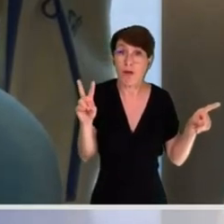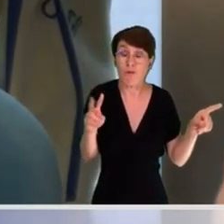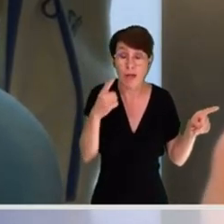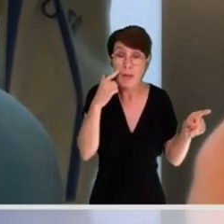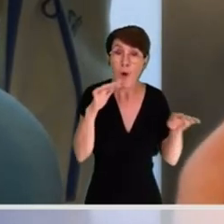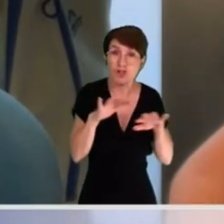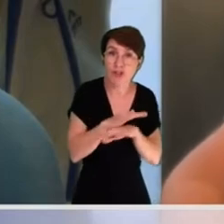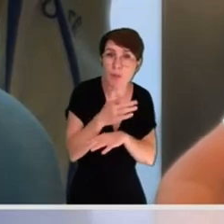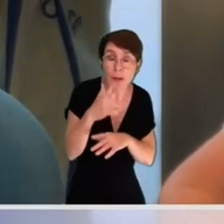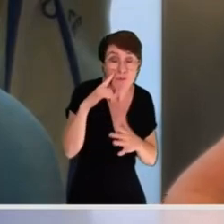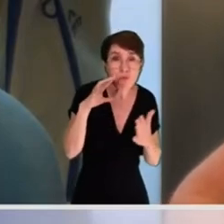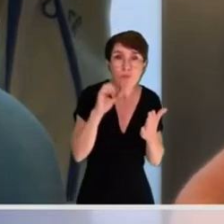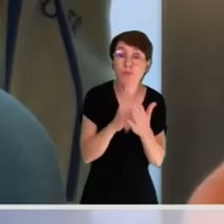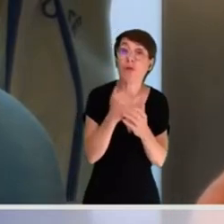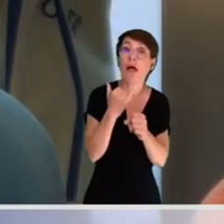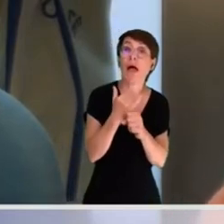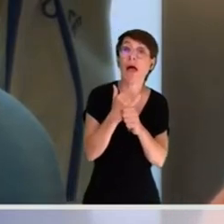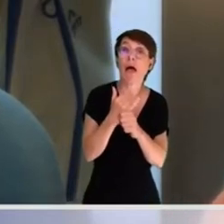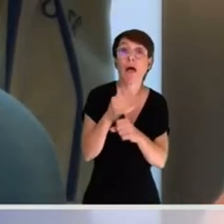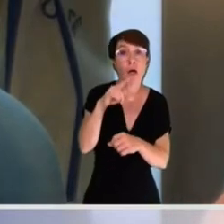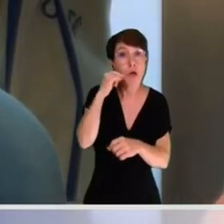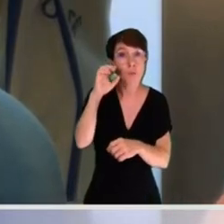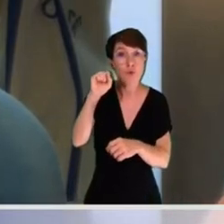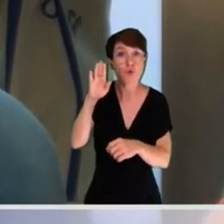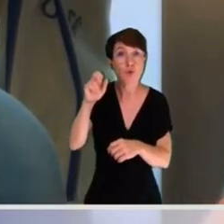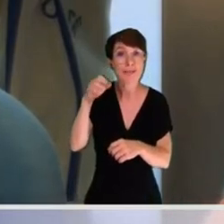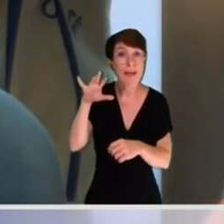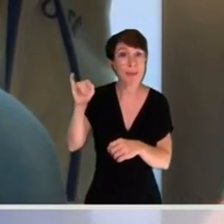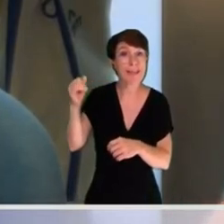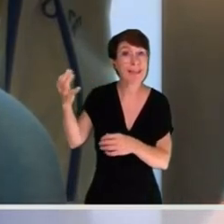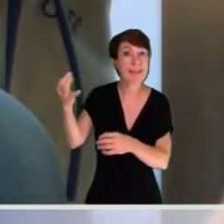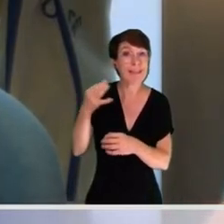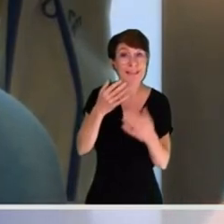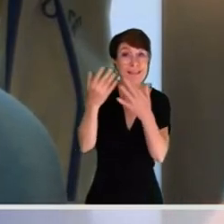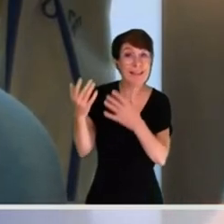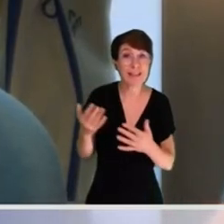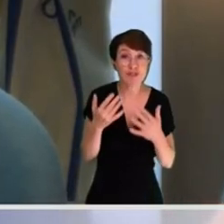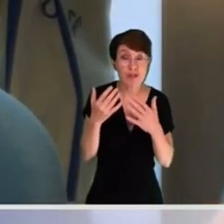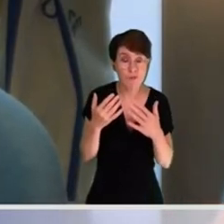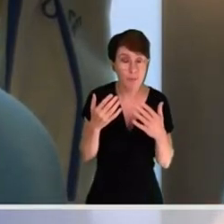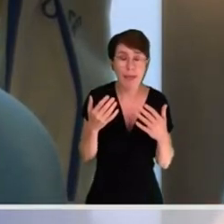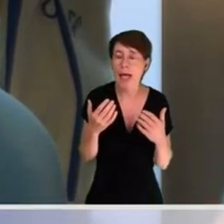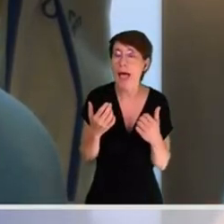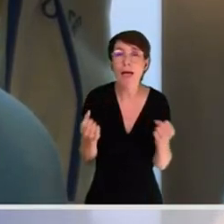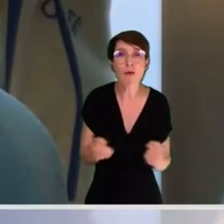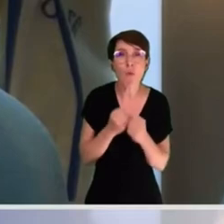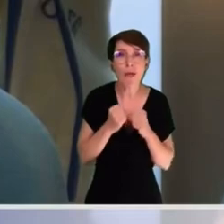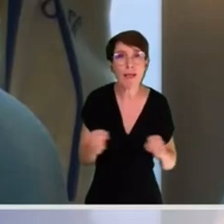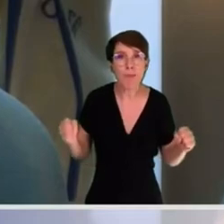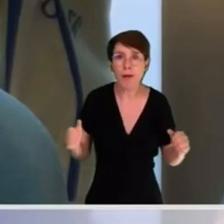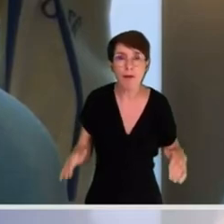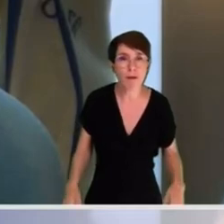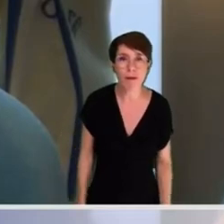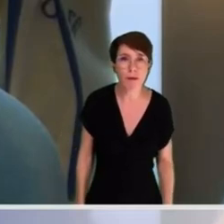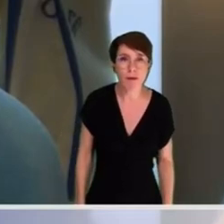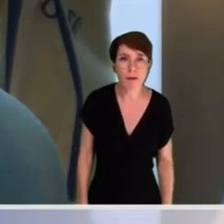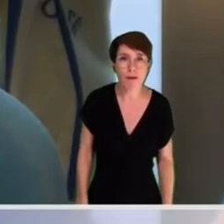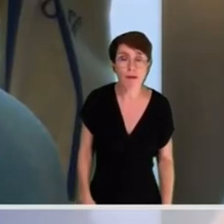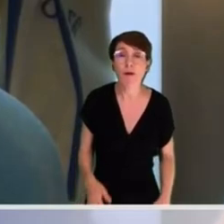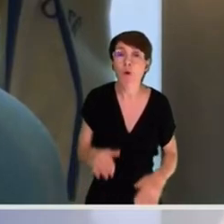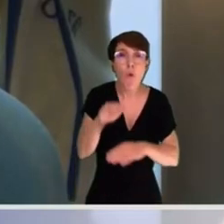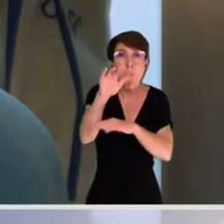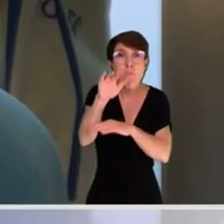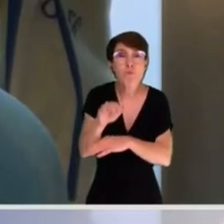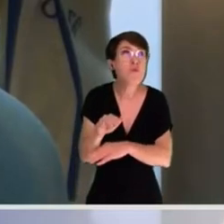avec autant de précision que M. Sabri les chiffres incroyables qu'il a révélés sur votre